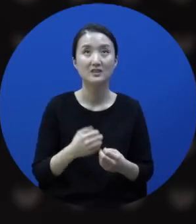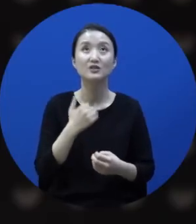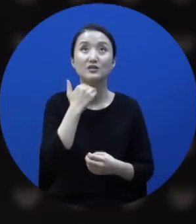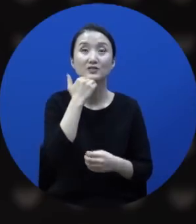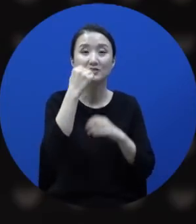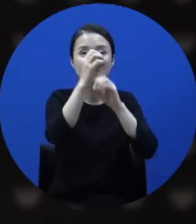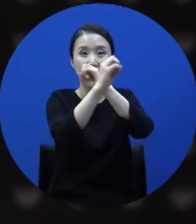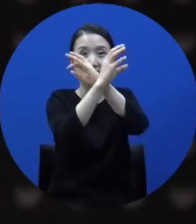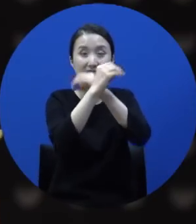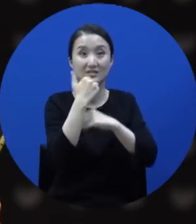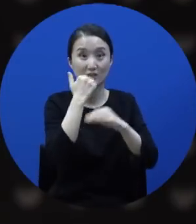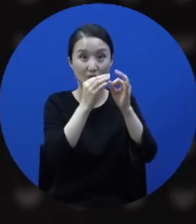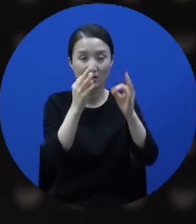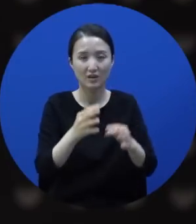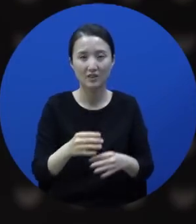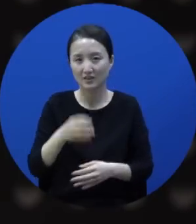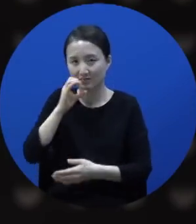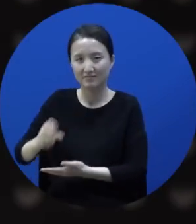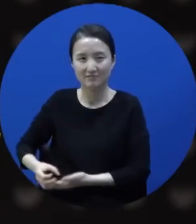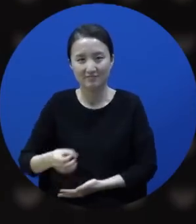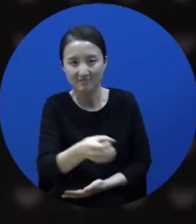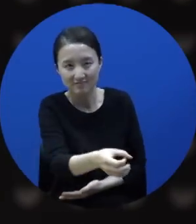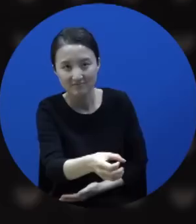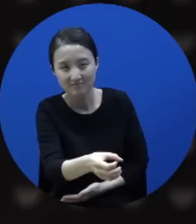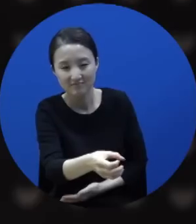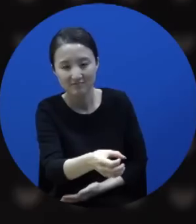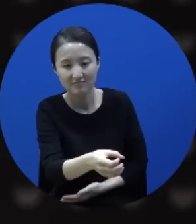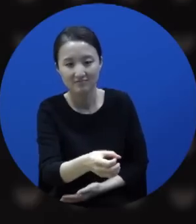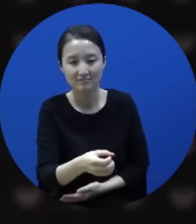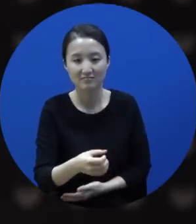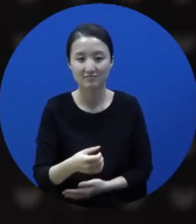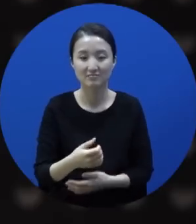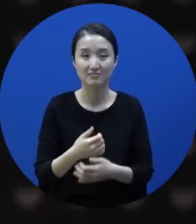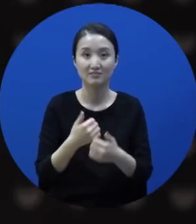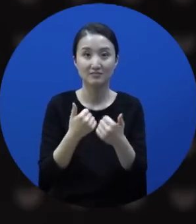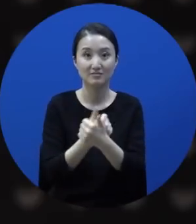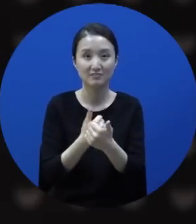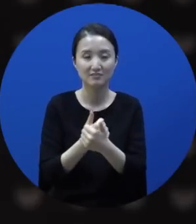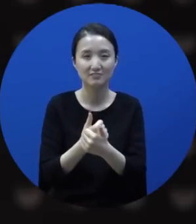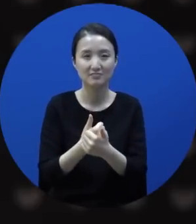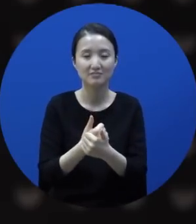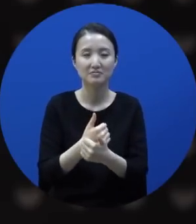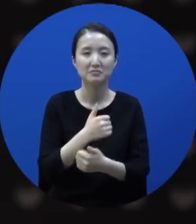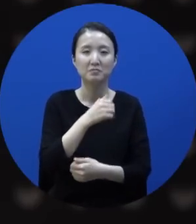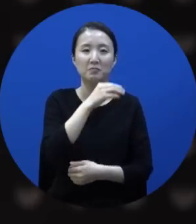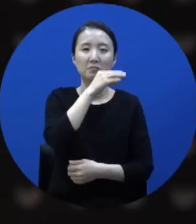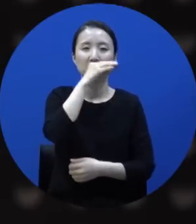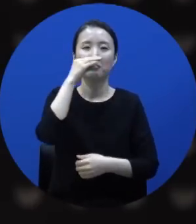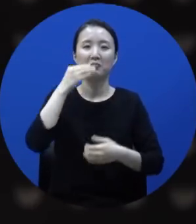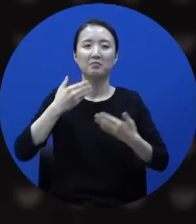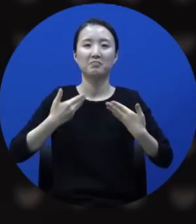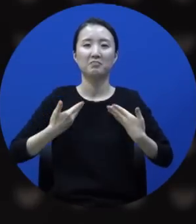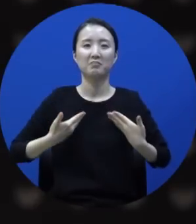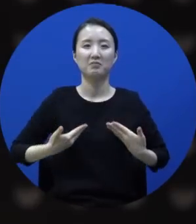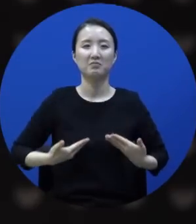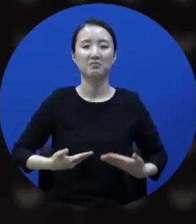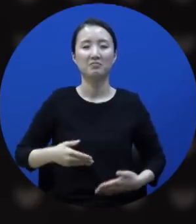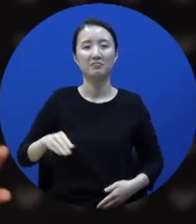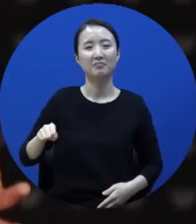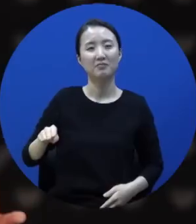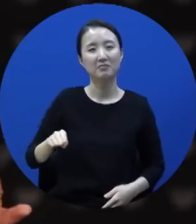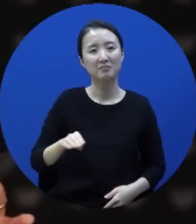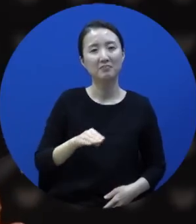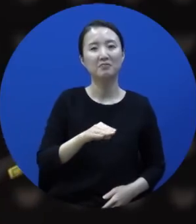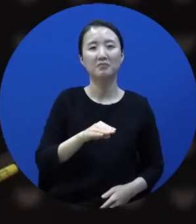신호대기 때 음료수 탁 꺼내가지고 아저씨한테 아저씨 이거 드세요. 네. 그렇게 하면서 탁 드렸더니 갑자기 순한 양이 돼서